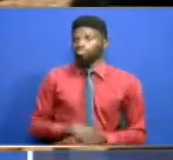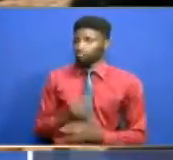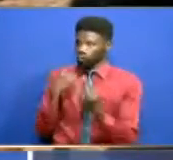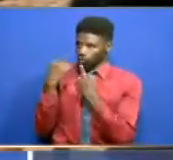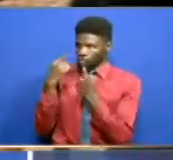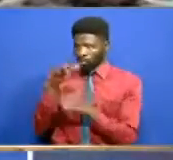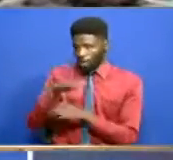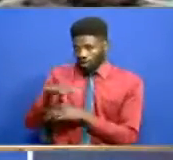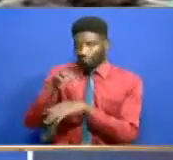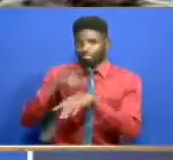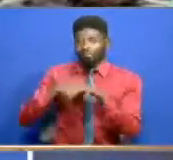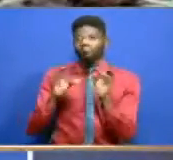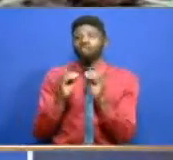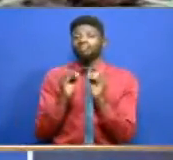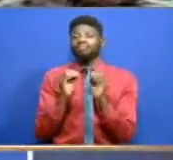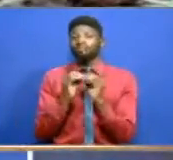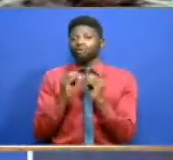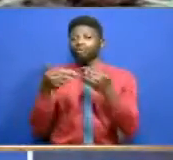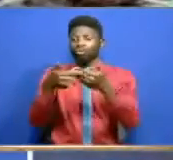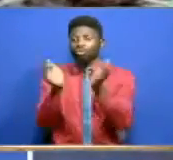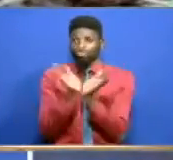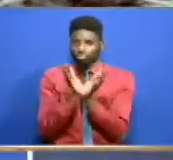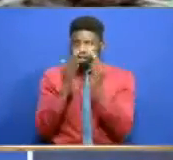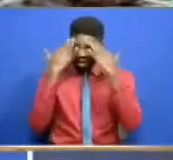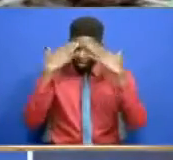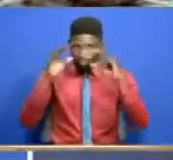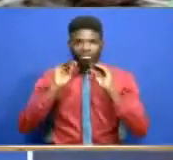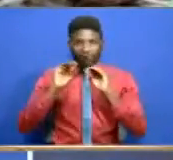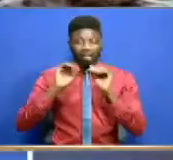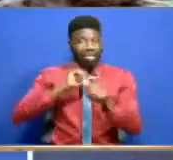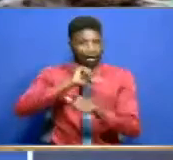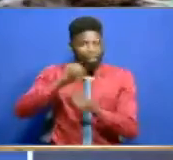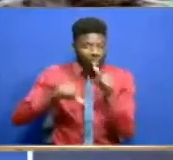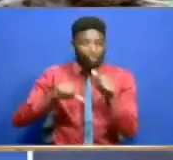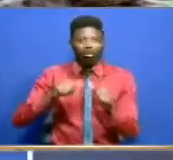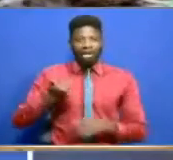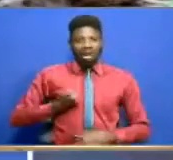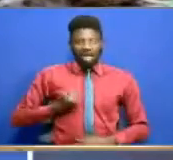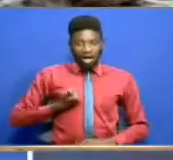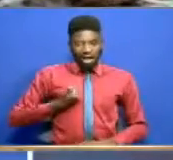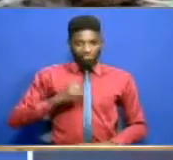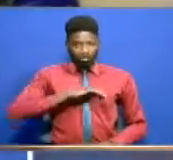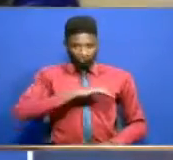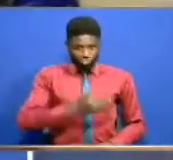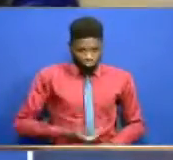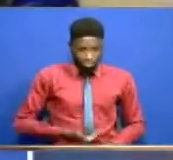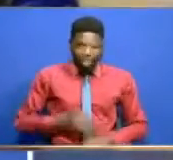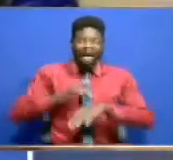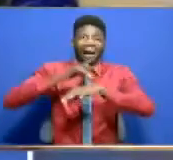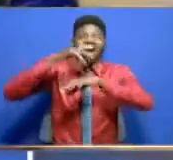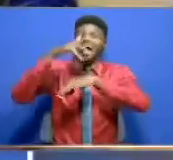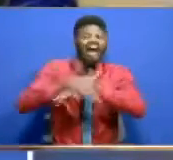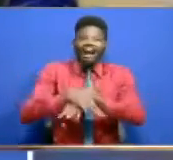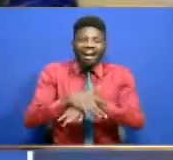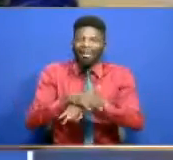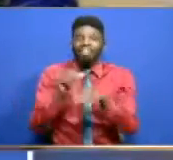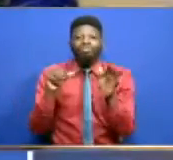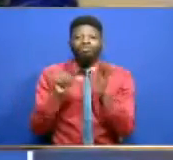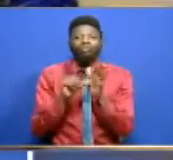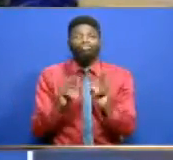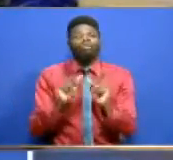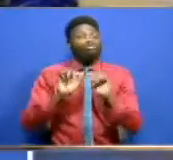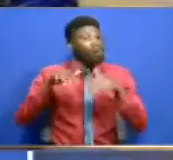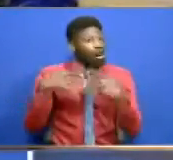ya kuhamasisha jamii kuhusu kutatua swala la mimba miongoni mwa wasichana wa umri mdogo, afisa mkuu wa masuala